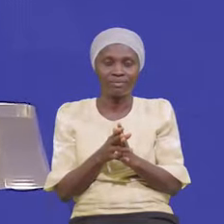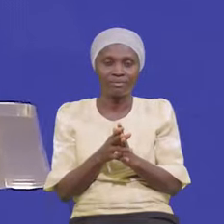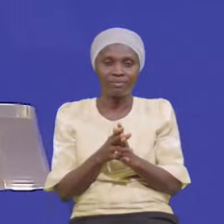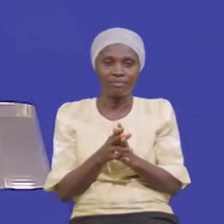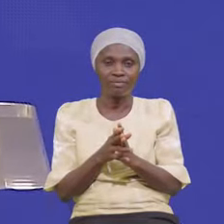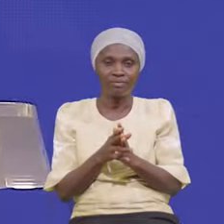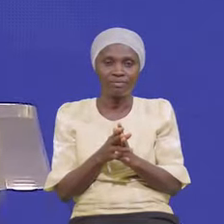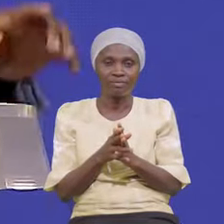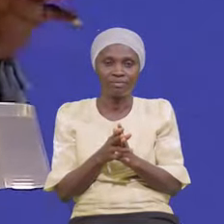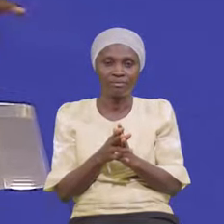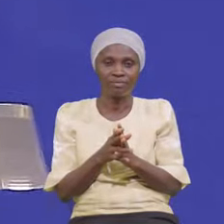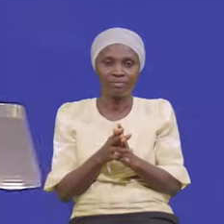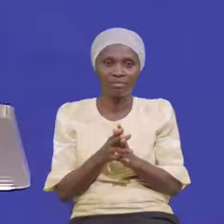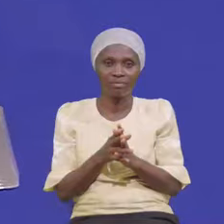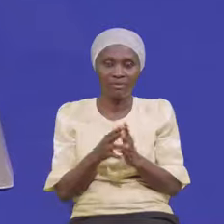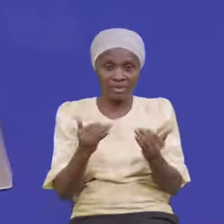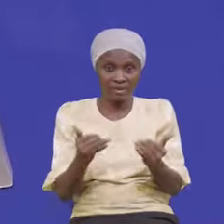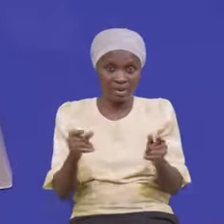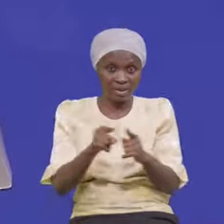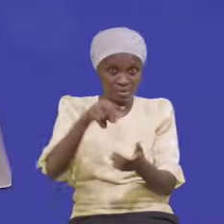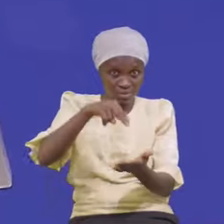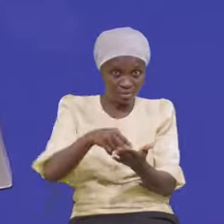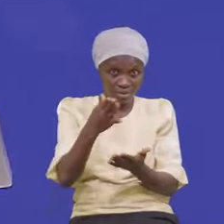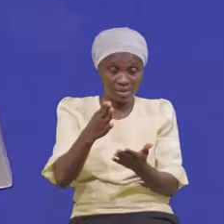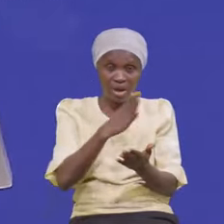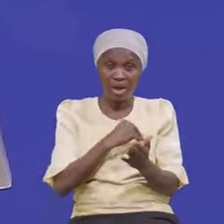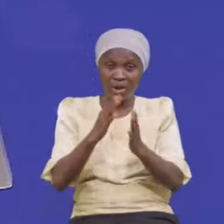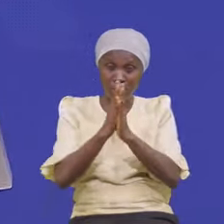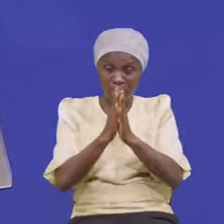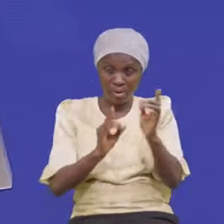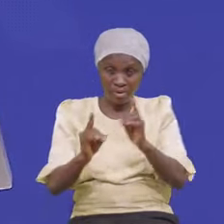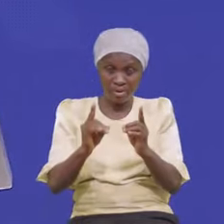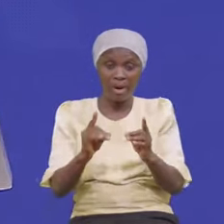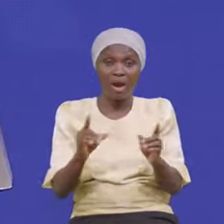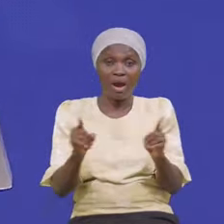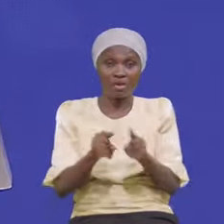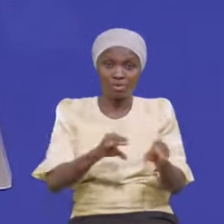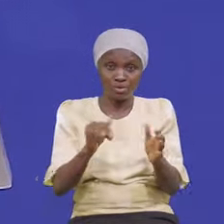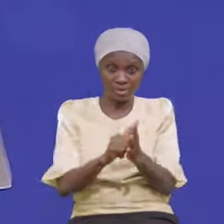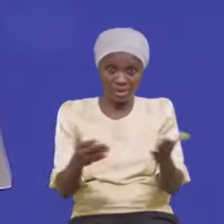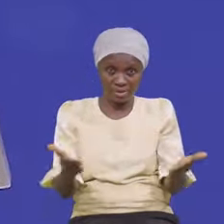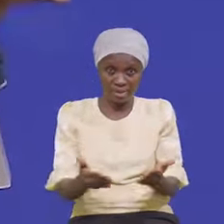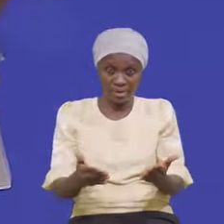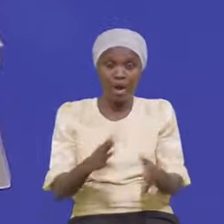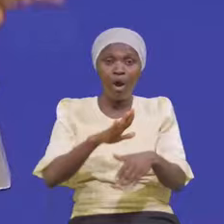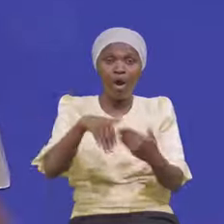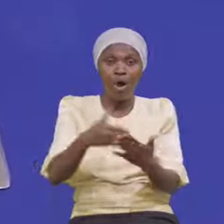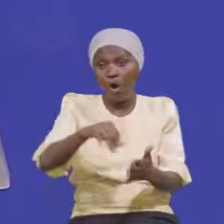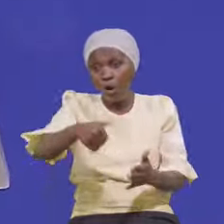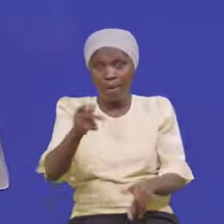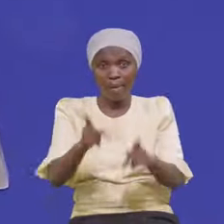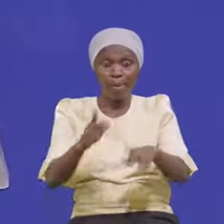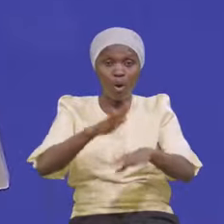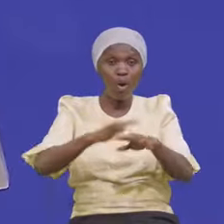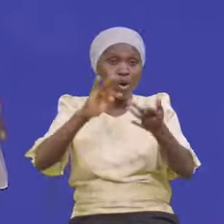వారు మాత్రం నిలబడండి. As we do that in Hyderabad here. మనం ఇక్కడ హైదరాబాద్ లో అలా చేస్తుండగా. All those online do